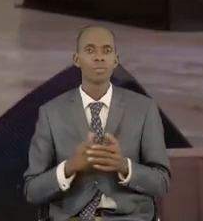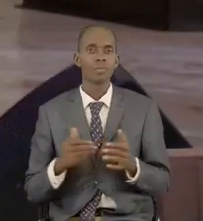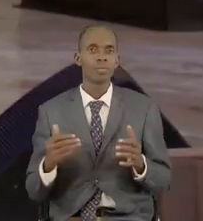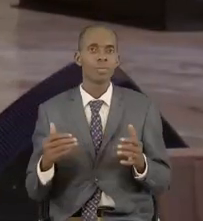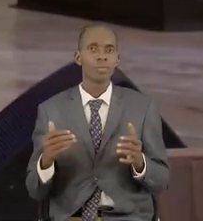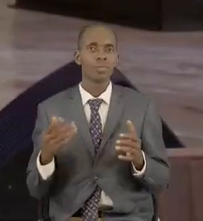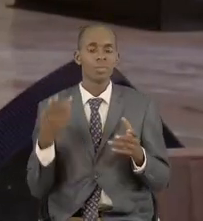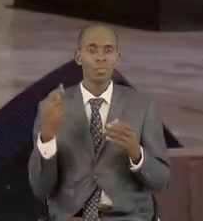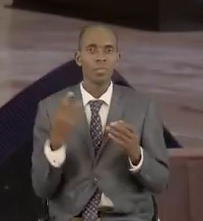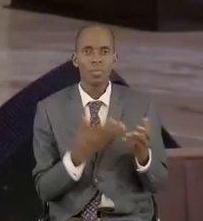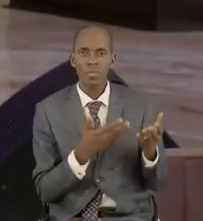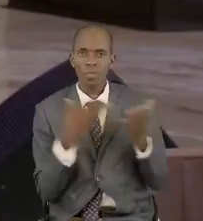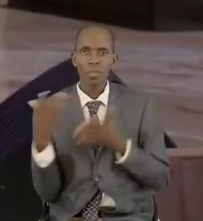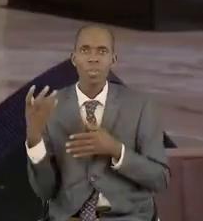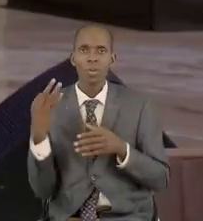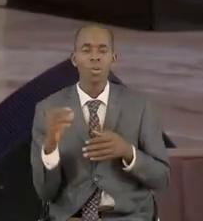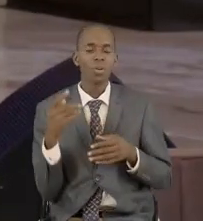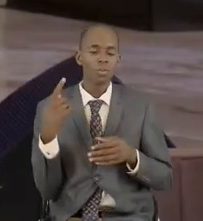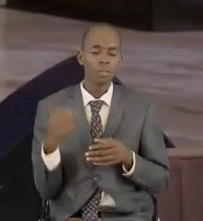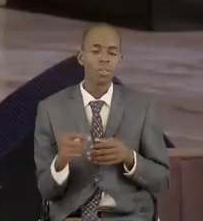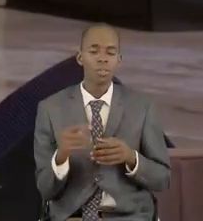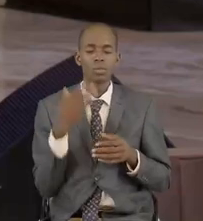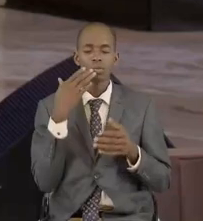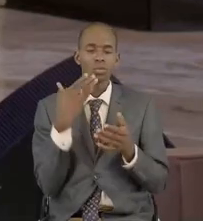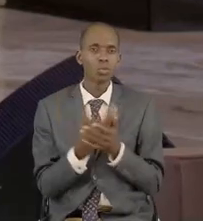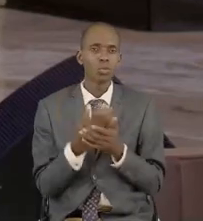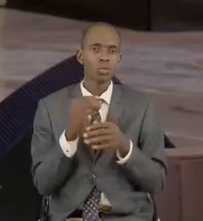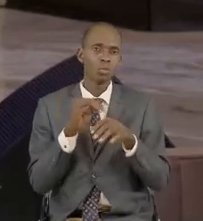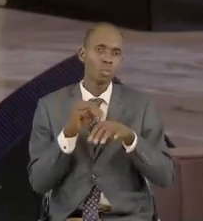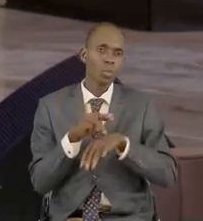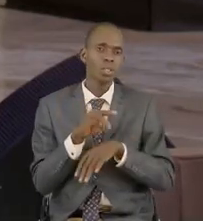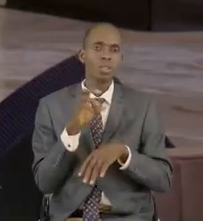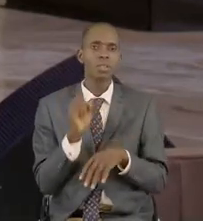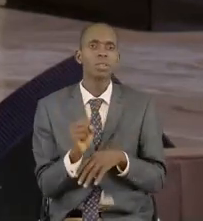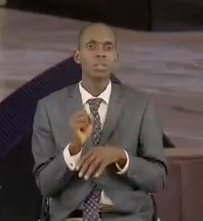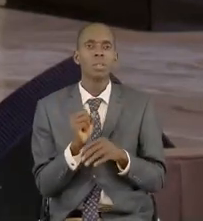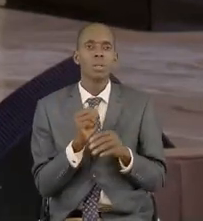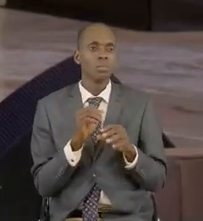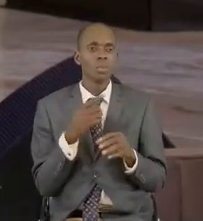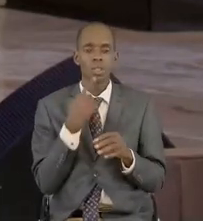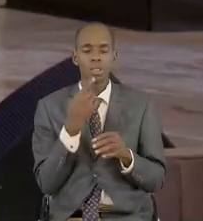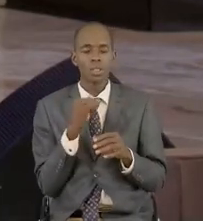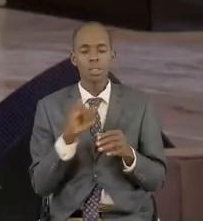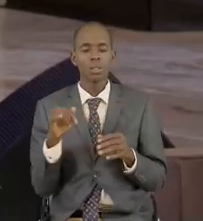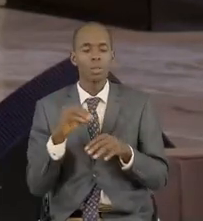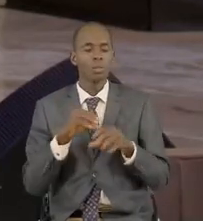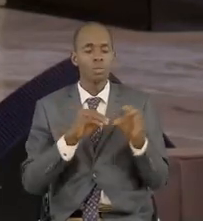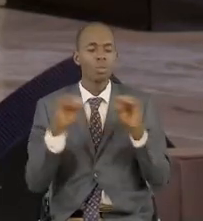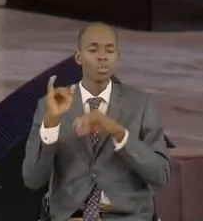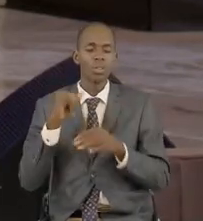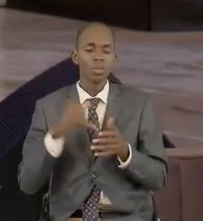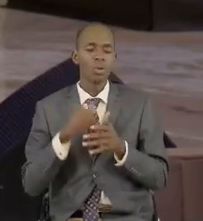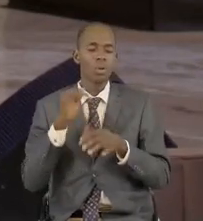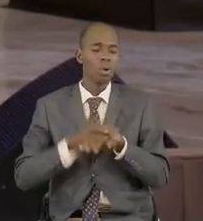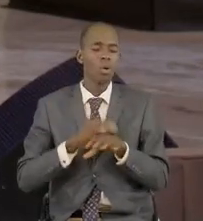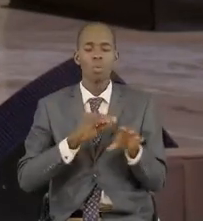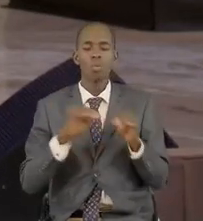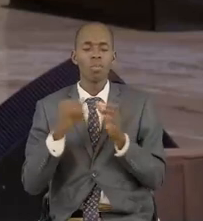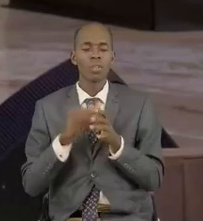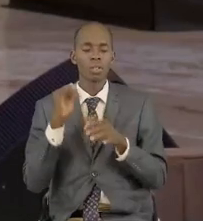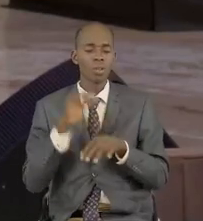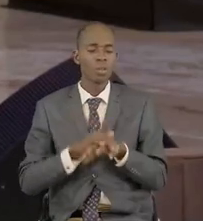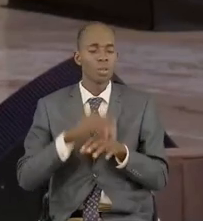de leur de Le Bon Samaritain le Bon Samaritain le messager de leurs paroles